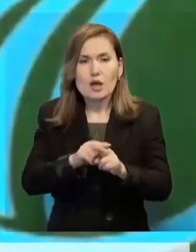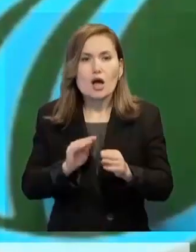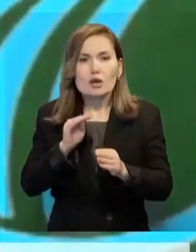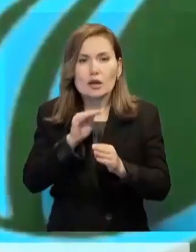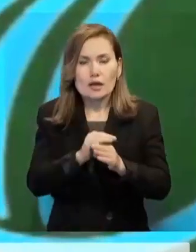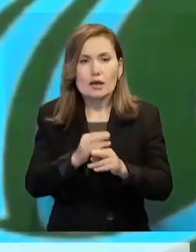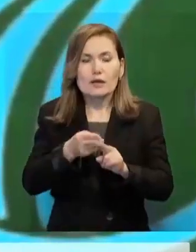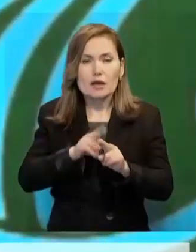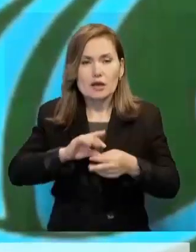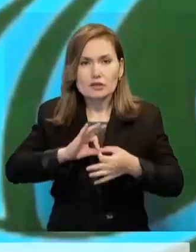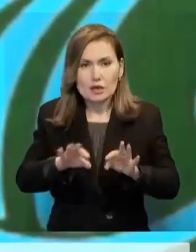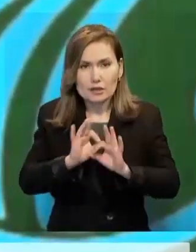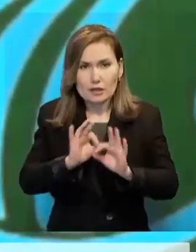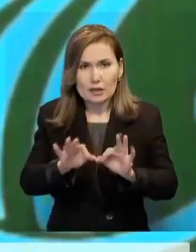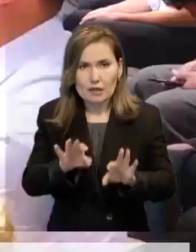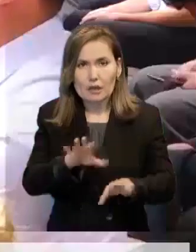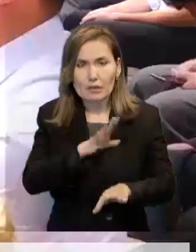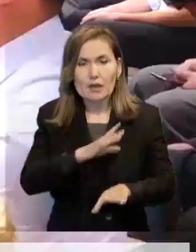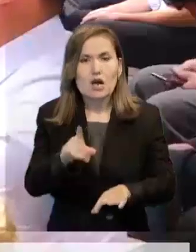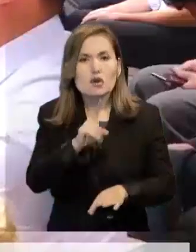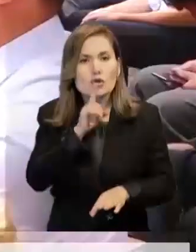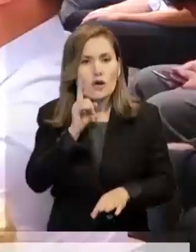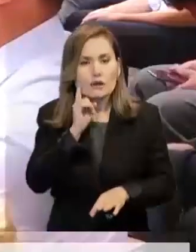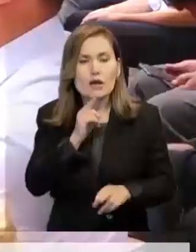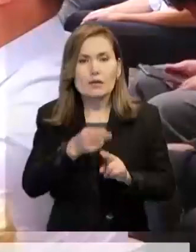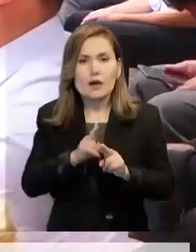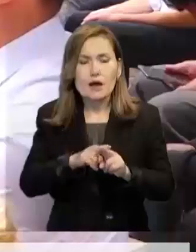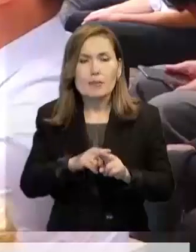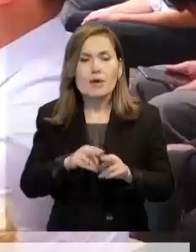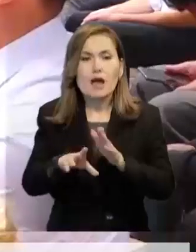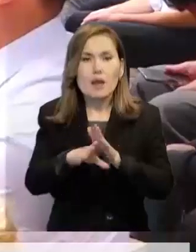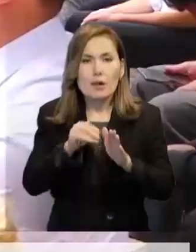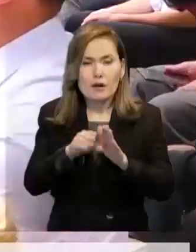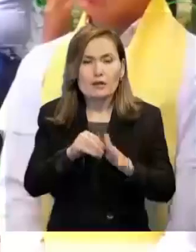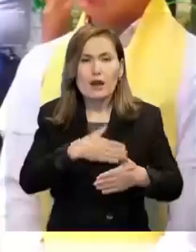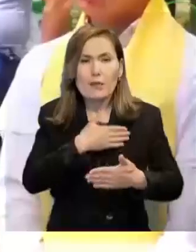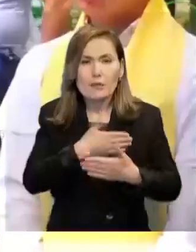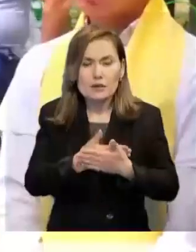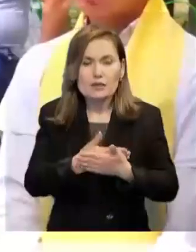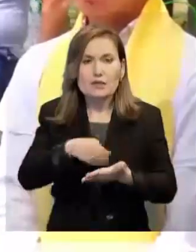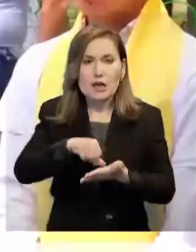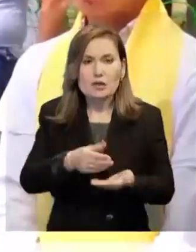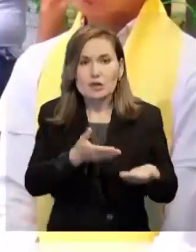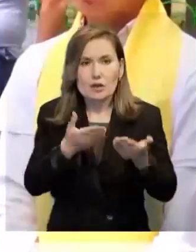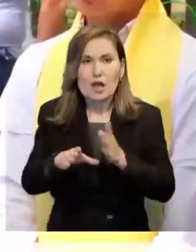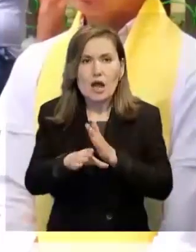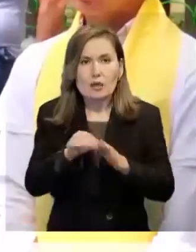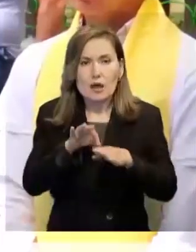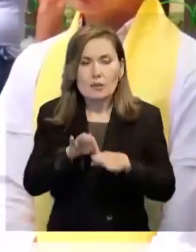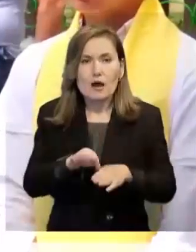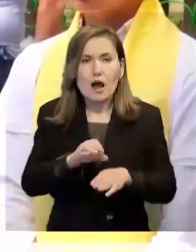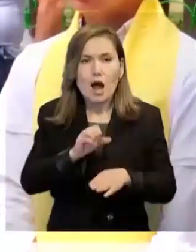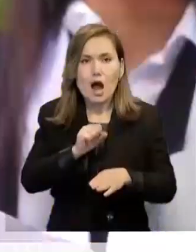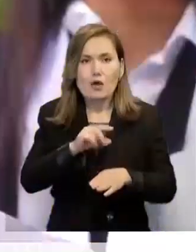мен толықтыруларға айрықша тоқталды. Жастарды саяси науқанға белсенді қатысуға шақырды. Референдум өткізу үшін